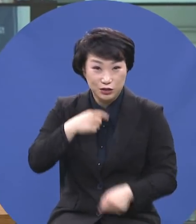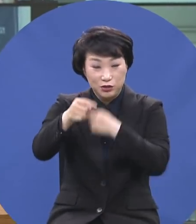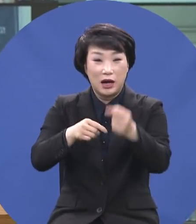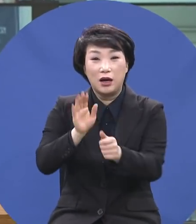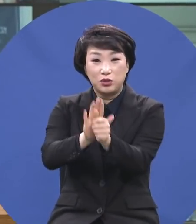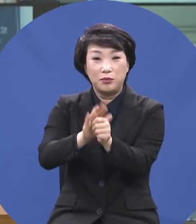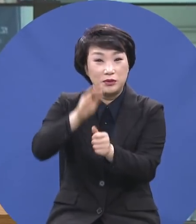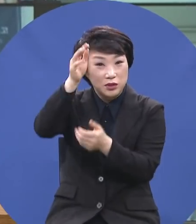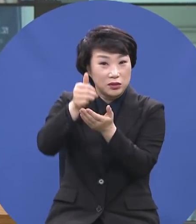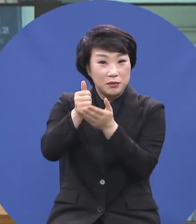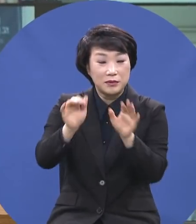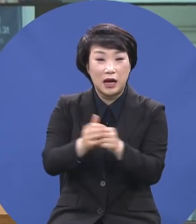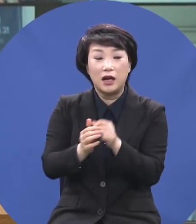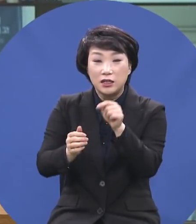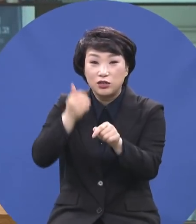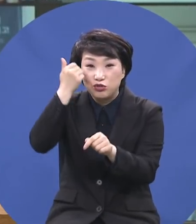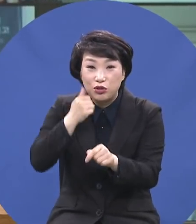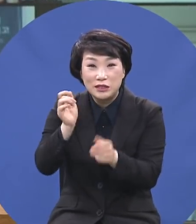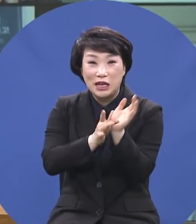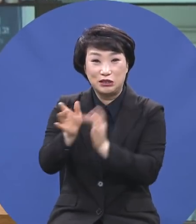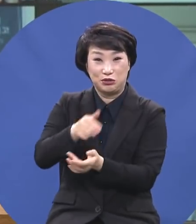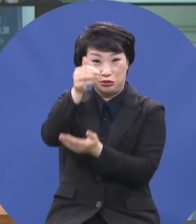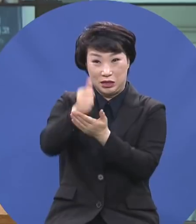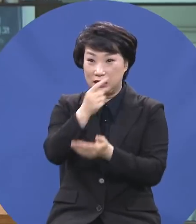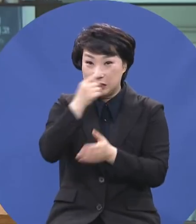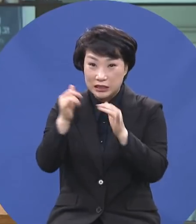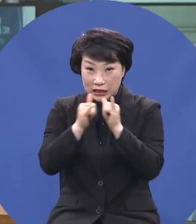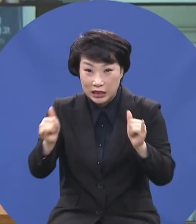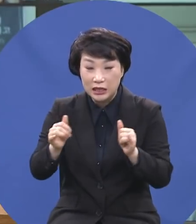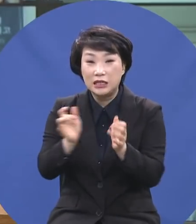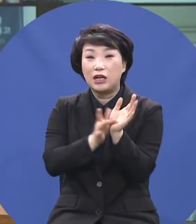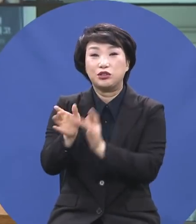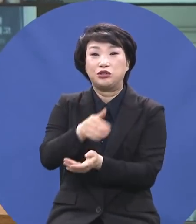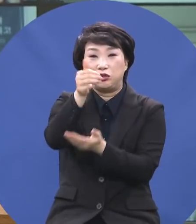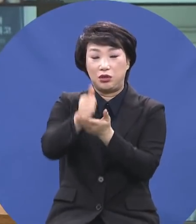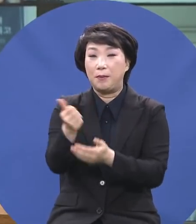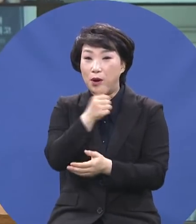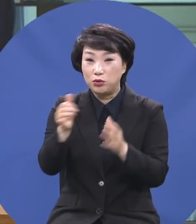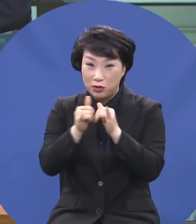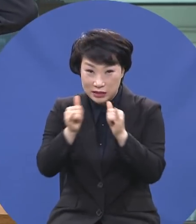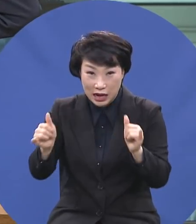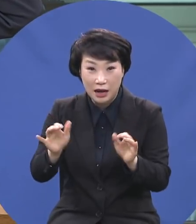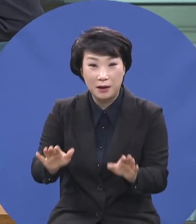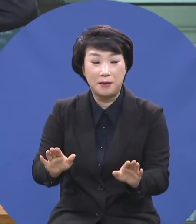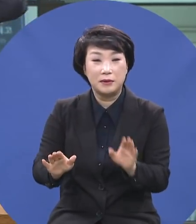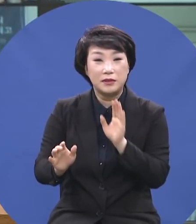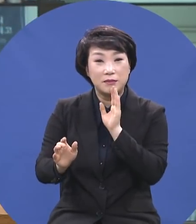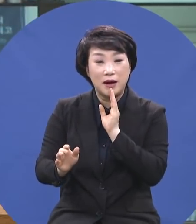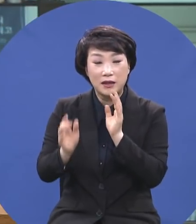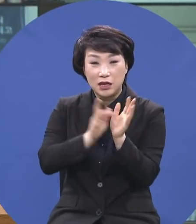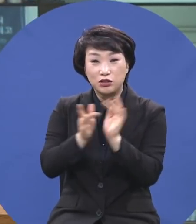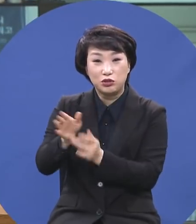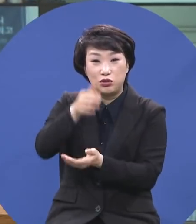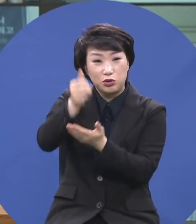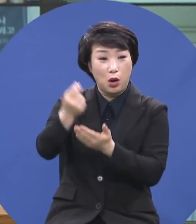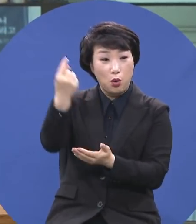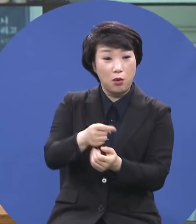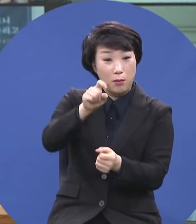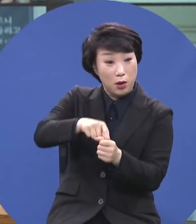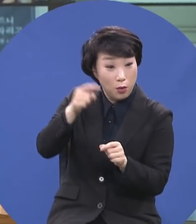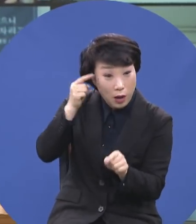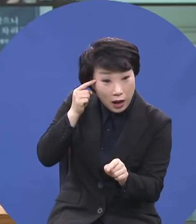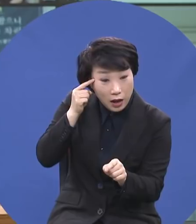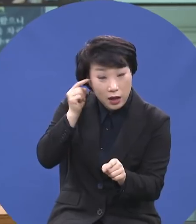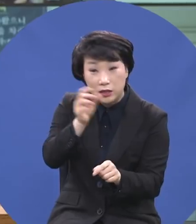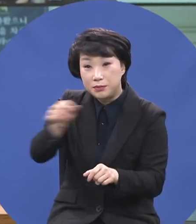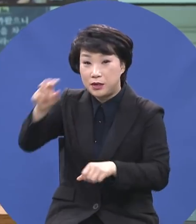예수 그리스도의 증인이요, 예수 그리스도의 변호자라는 것입니다. 예수 그리스도가 왜 와서